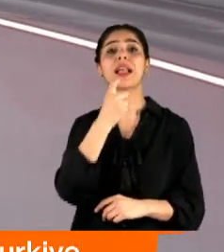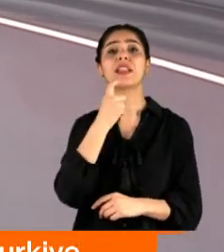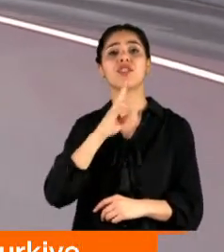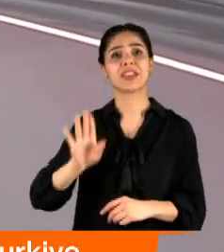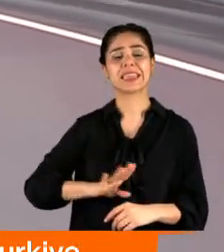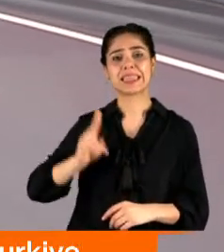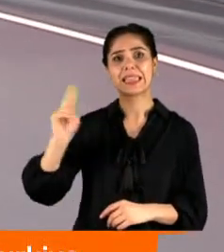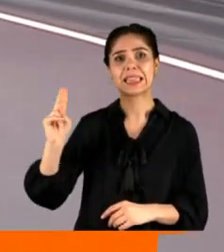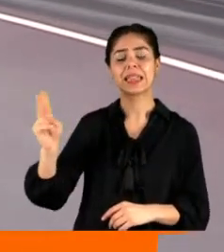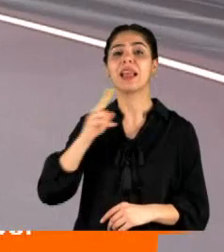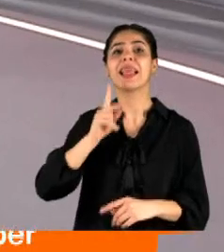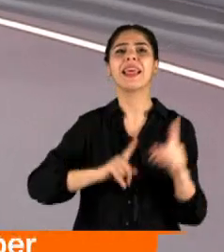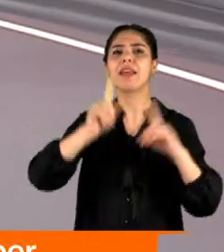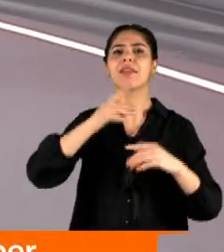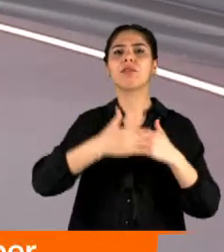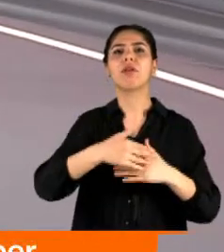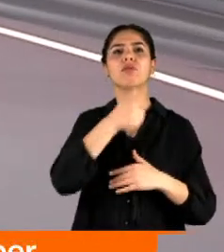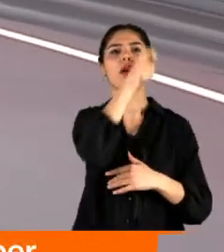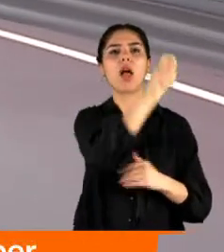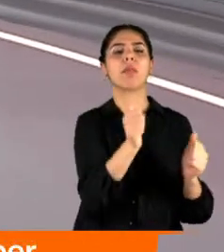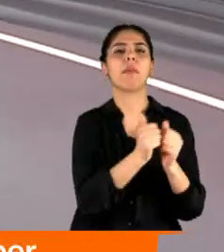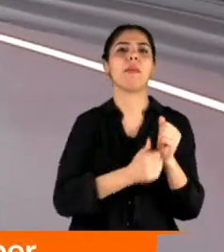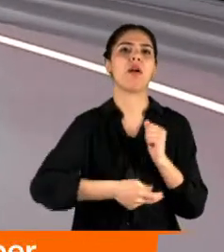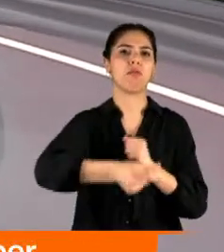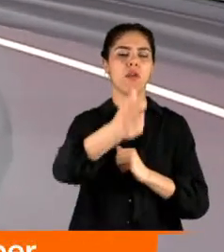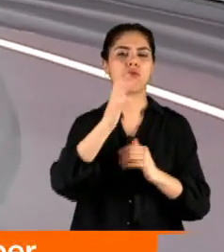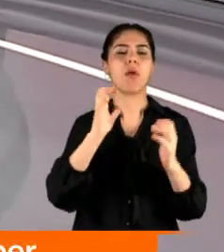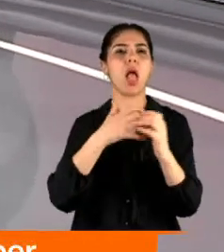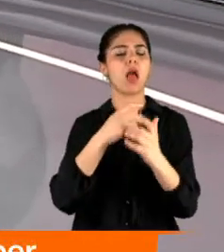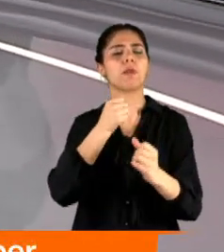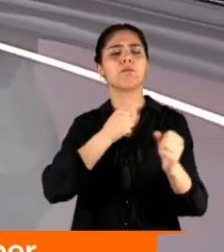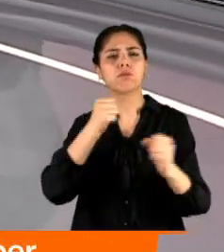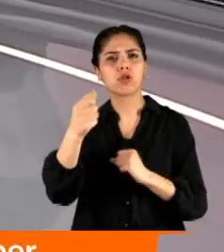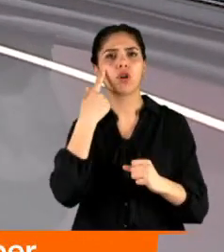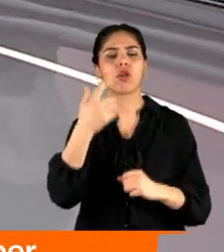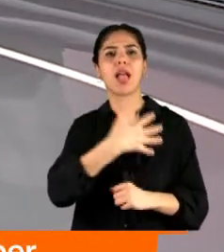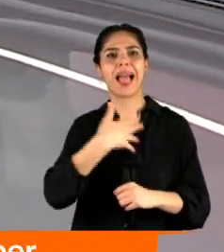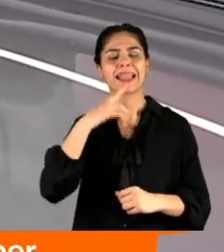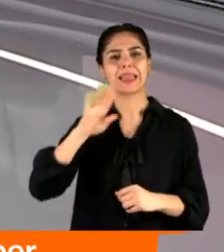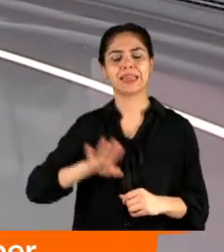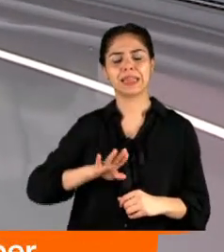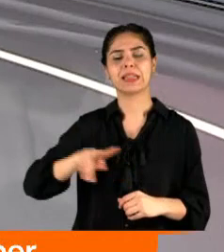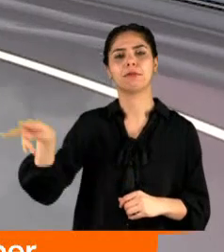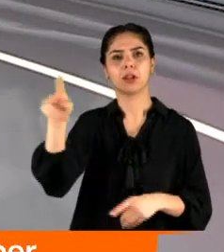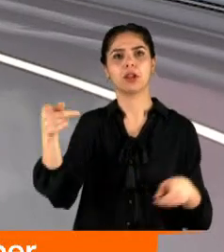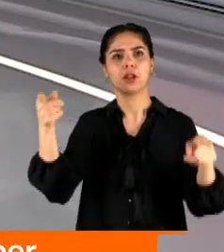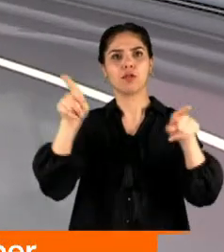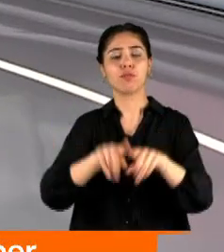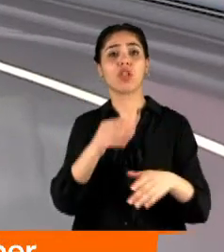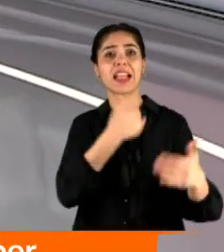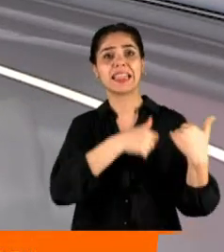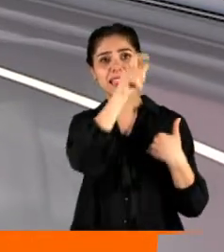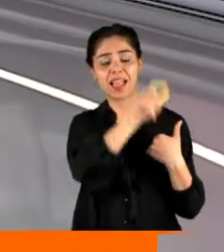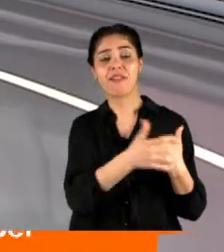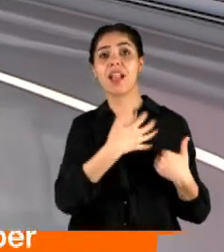kızının internette tanıştığı biriyle kaçtığı ortaya çıktı. Ekibin çabasıyla sonunda anne ve kızı stüdyoda bir araya geldi. Sevgilisi ve